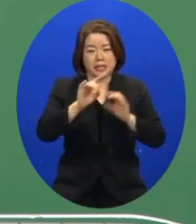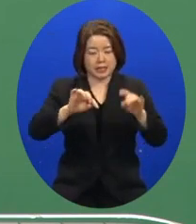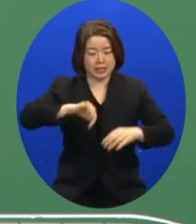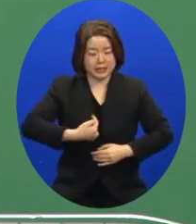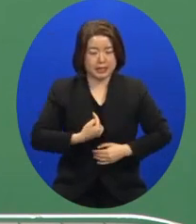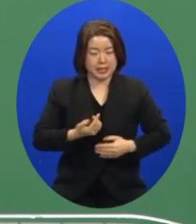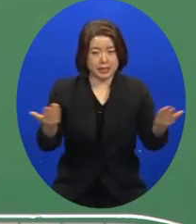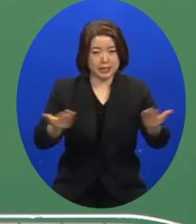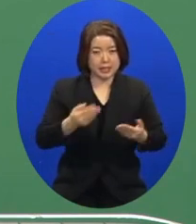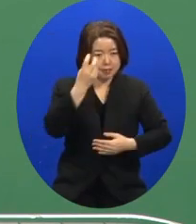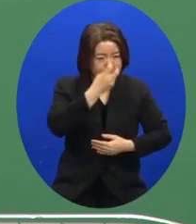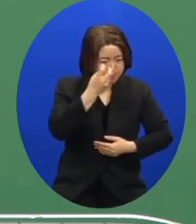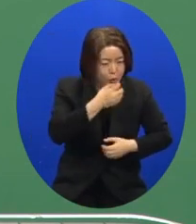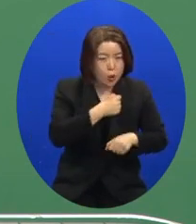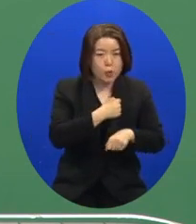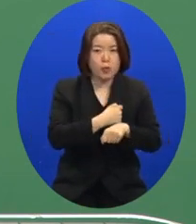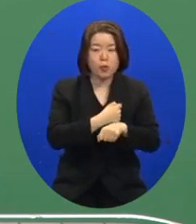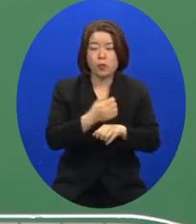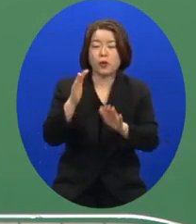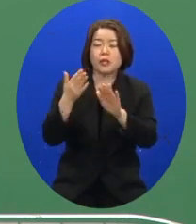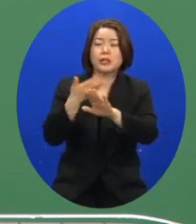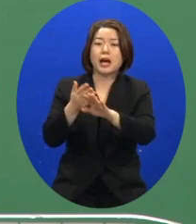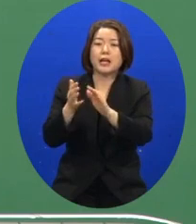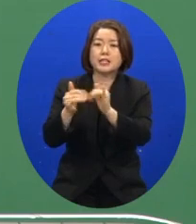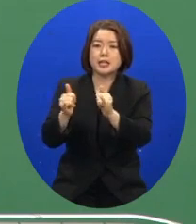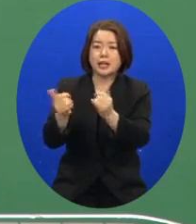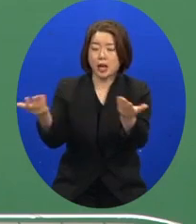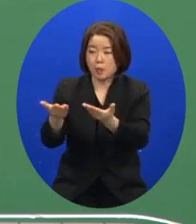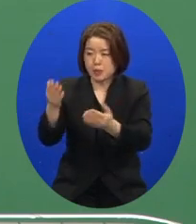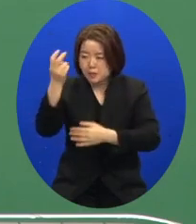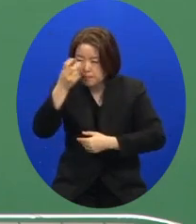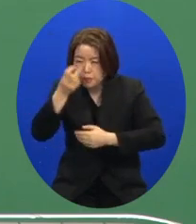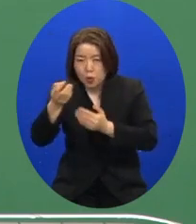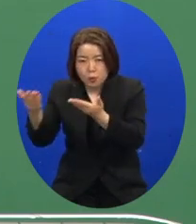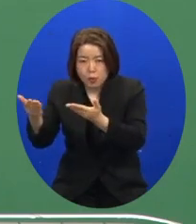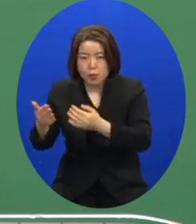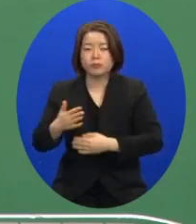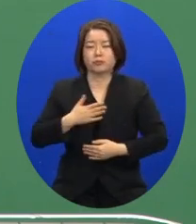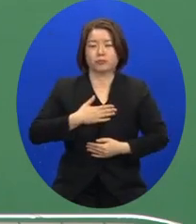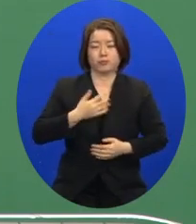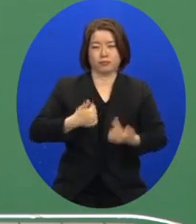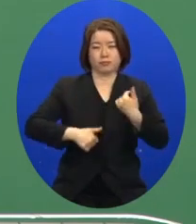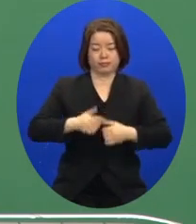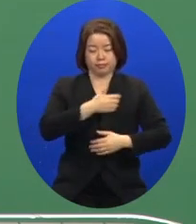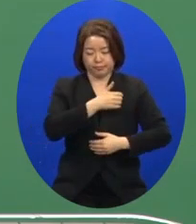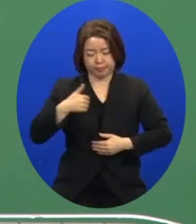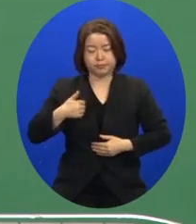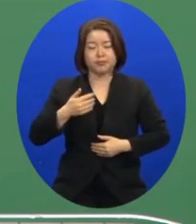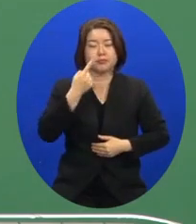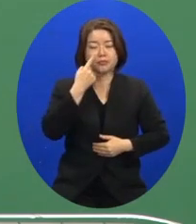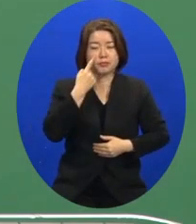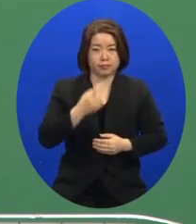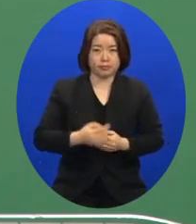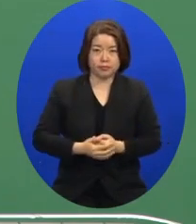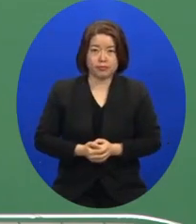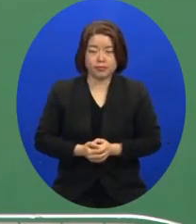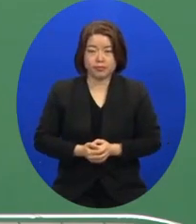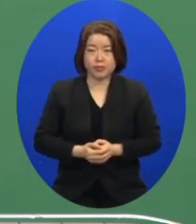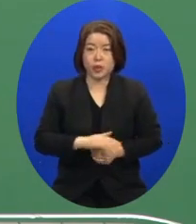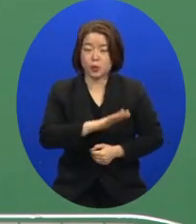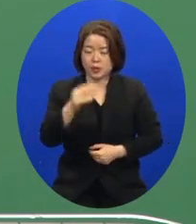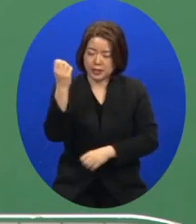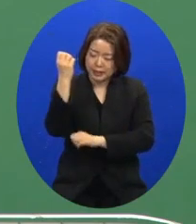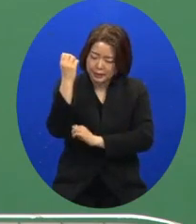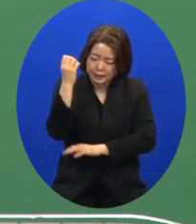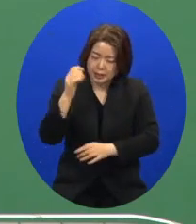또한 각각 다른 사람들의 일을 돌보아 나의 기쁨을 충만하게 하라. 우리가 근본적으로 아주